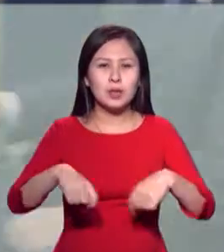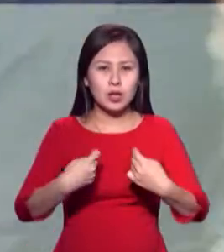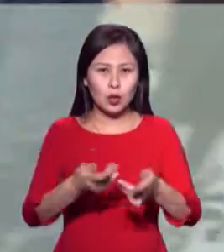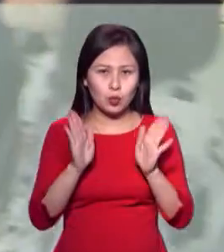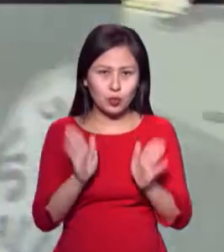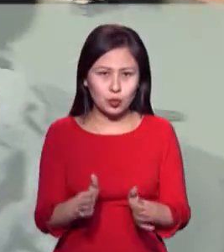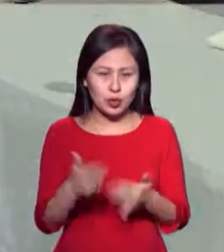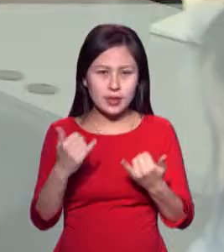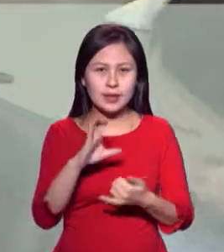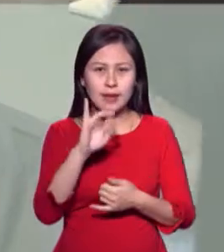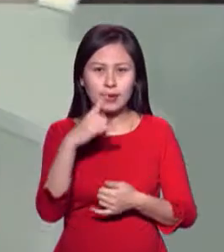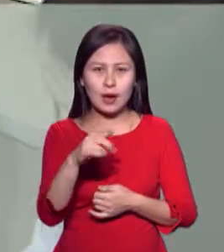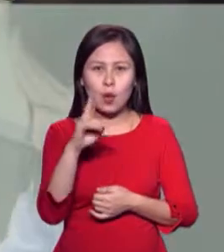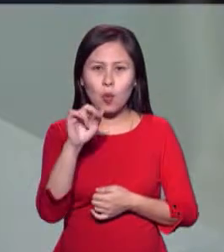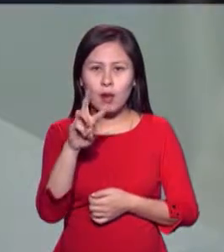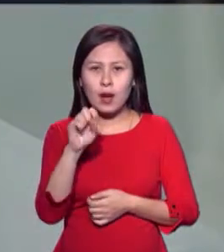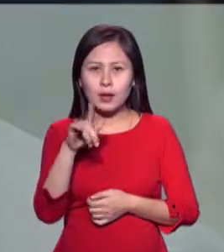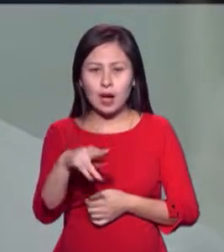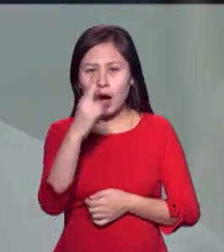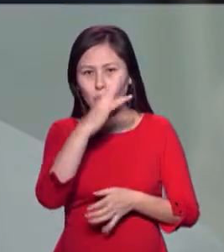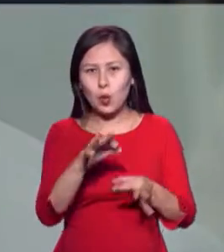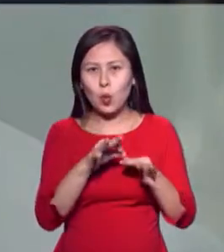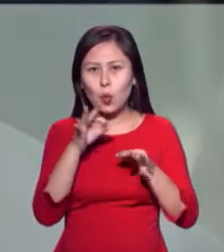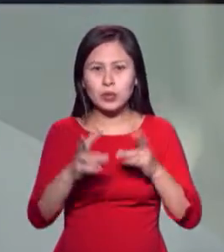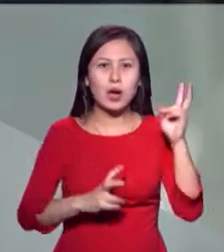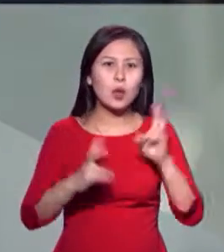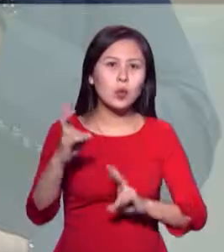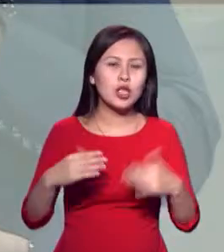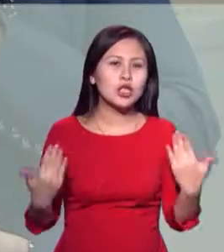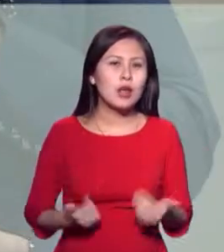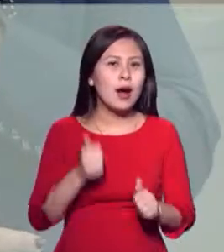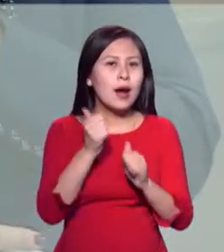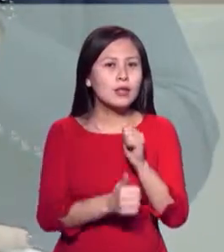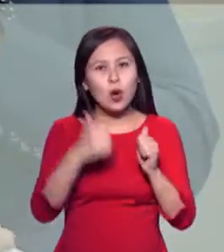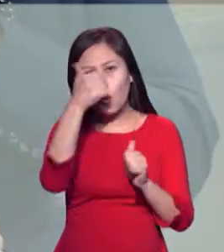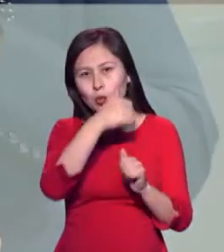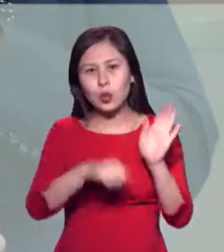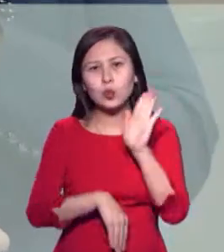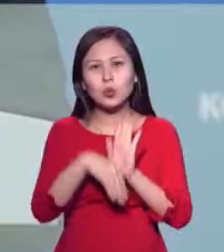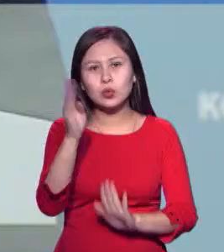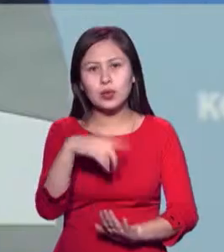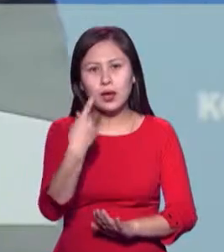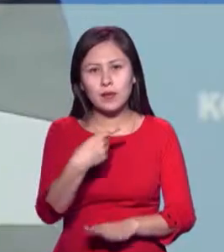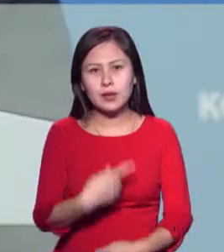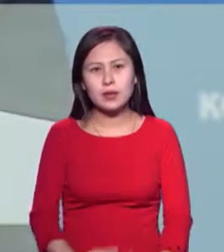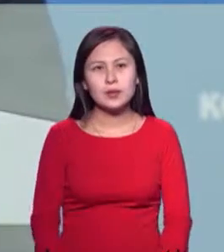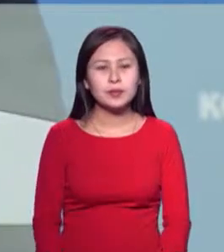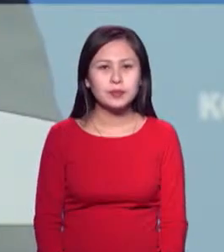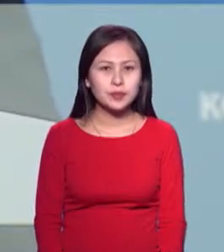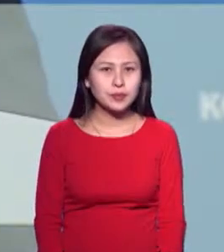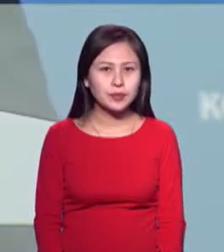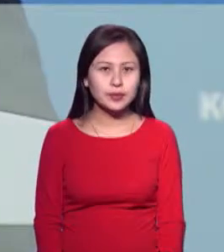пайдалануға беріледі. Сондай-ақ Сергей Кулагин Ақмола облысының өндірістік әлеуеті жыл сайын жақсарып келе жатқандығын атап өтті.